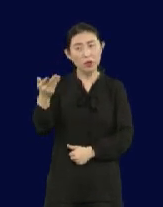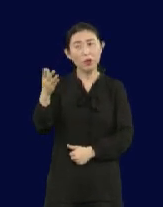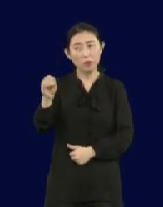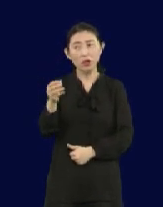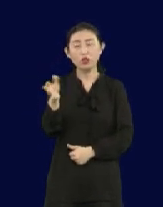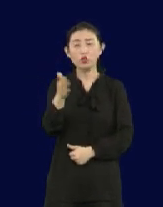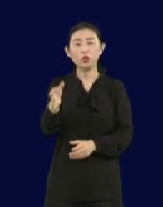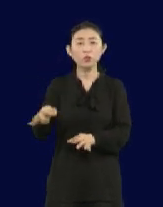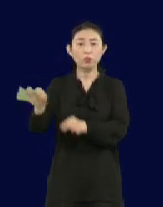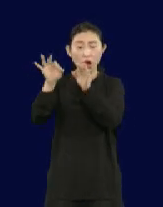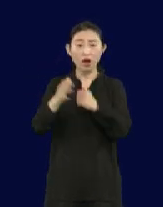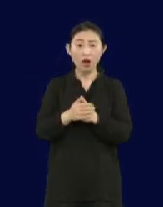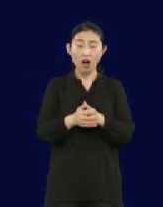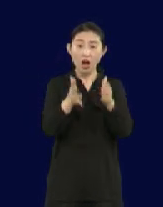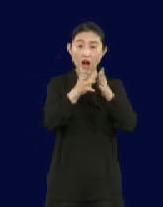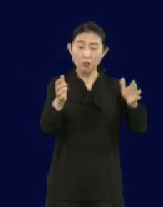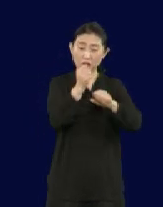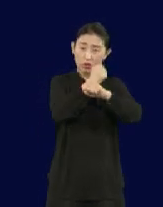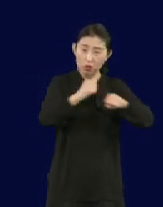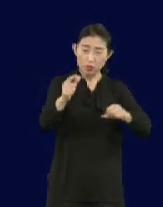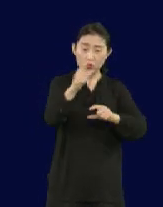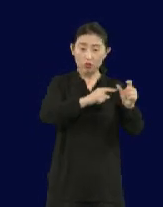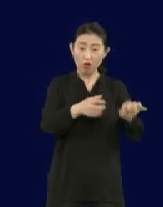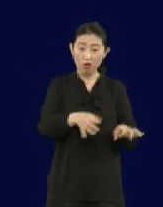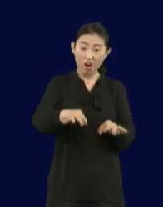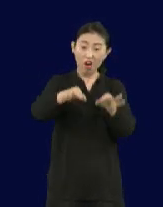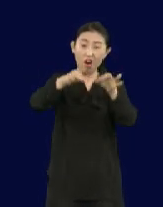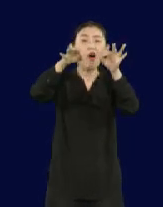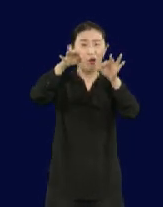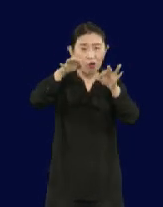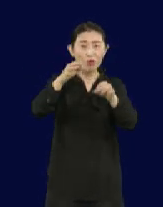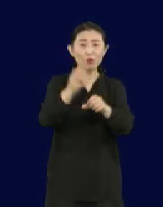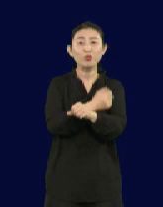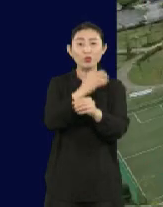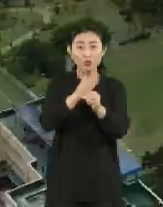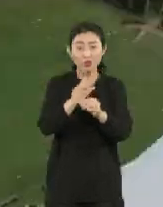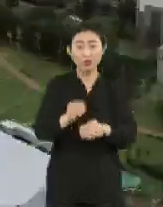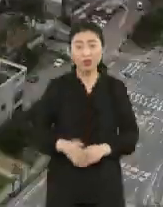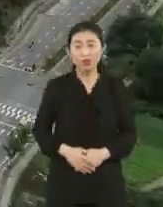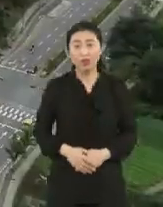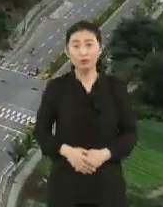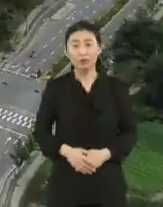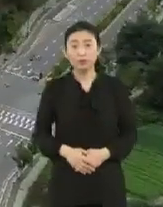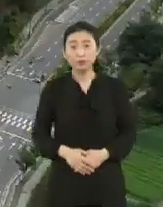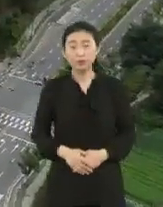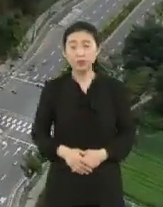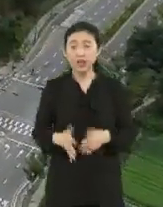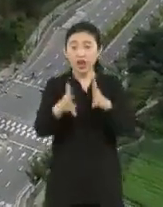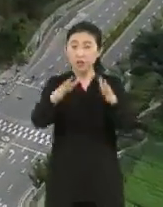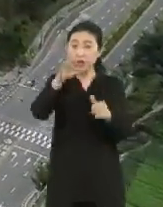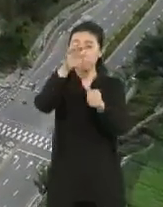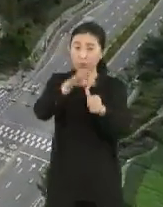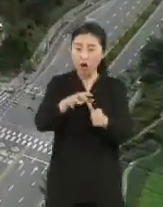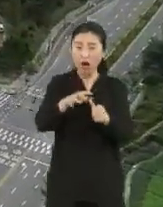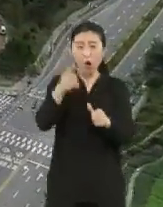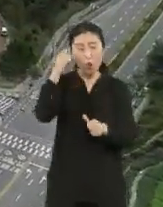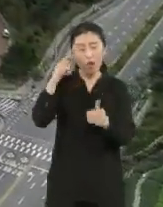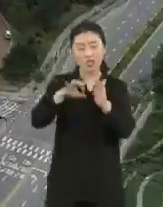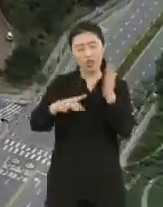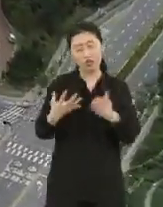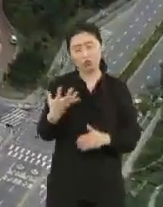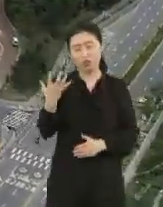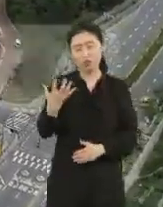그쳐서 덩치가 클수록 값이 더 오르는 비슷한 흐름을 보였습니다. 규제에 따른 보유세 부담